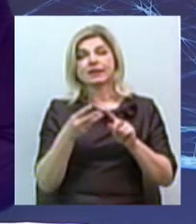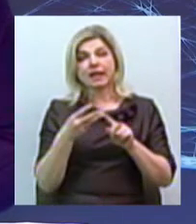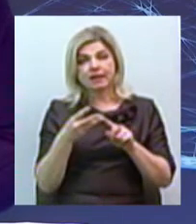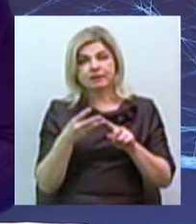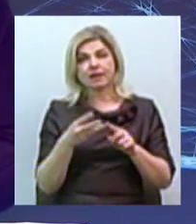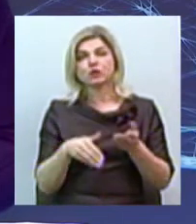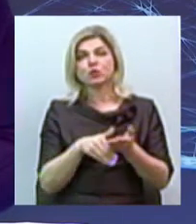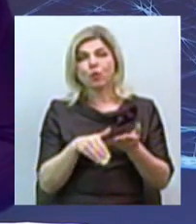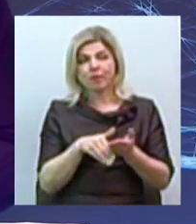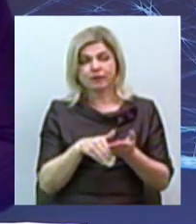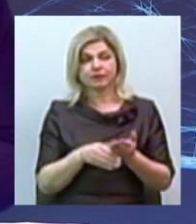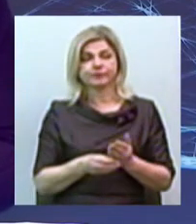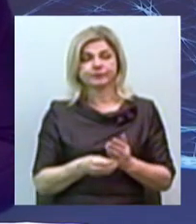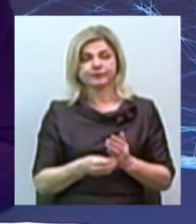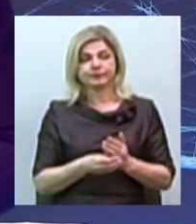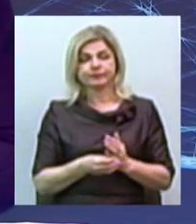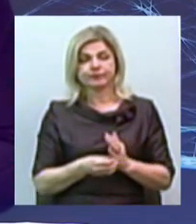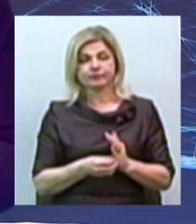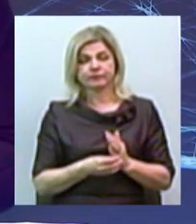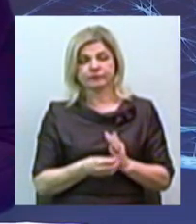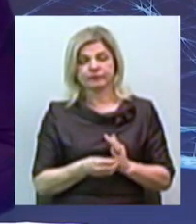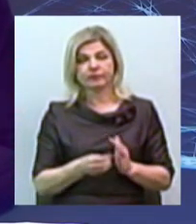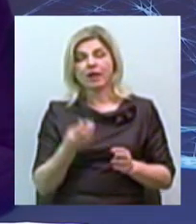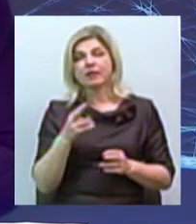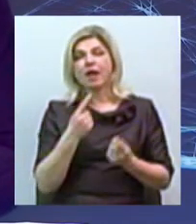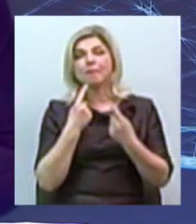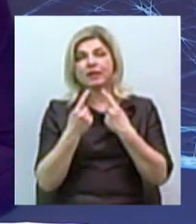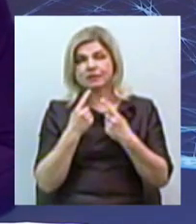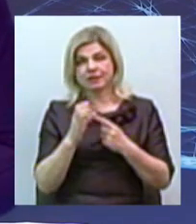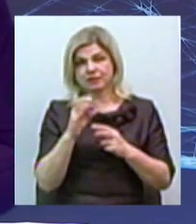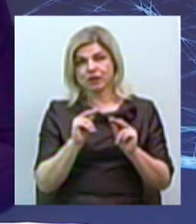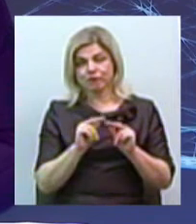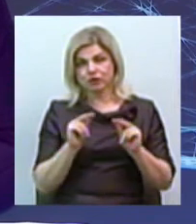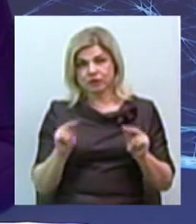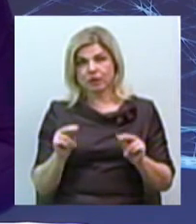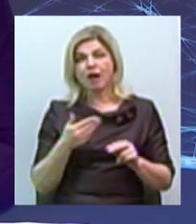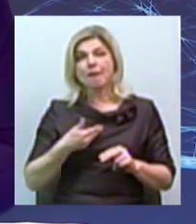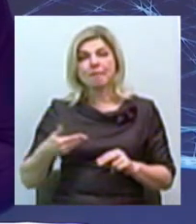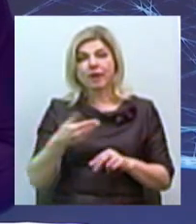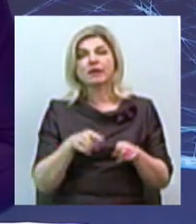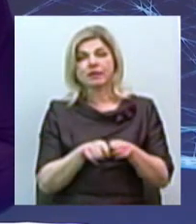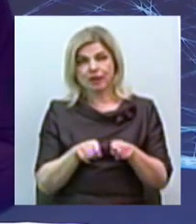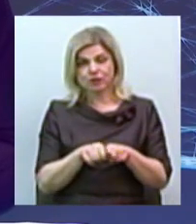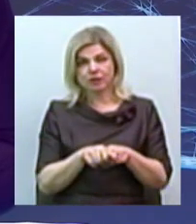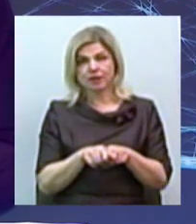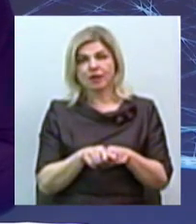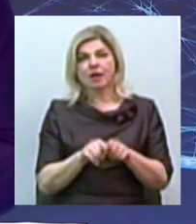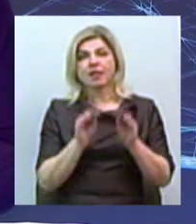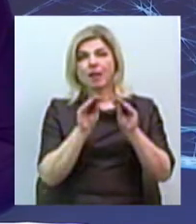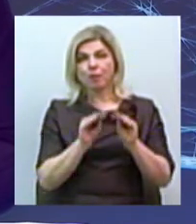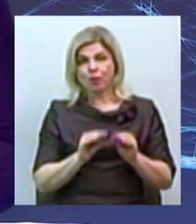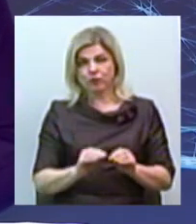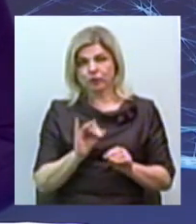інструменту, орієнтовний перелік питань для бесіди або інтерв'ю з вчителем, учасником сертифікації, ми теж дещо наповнимо і